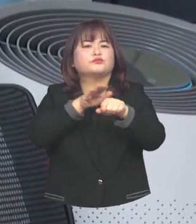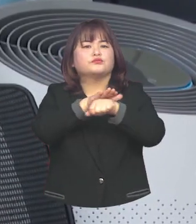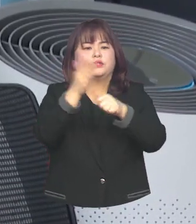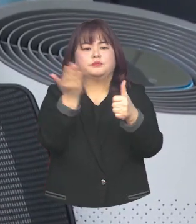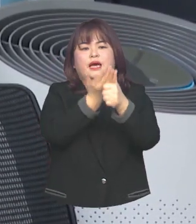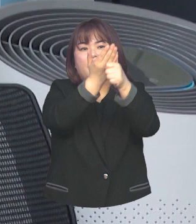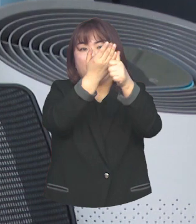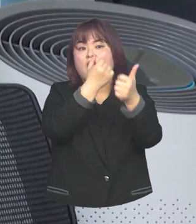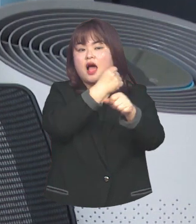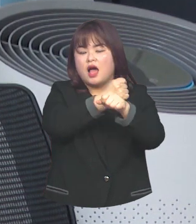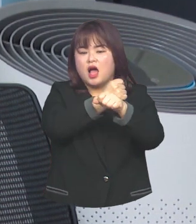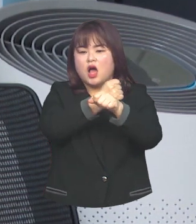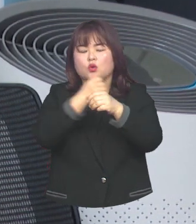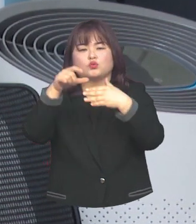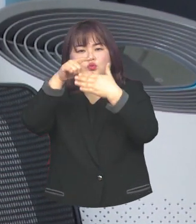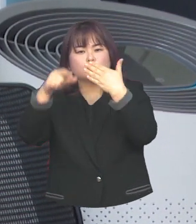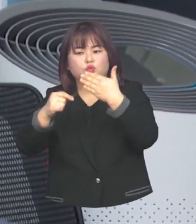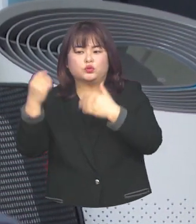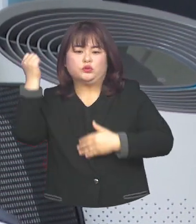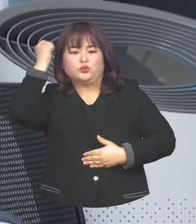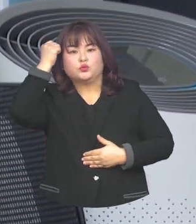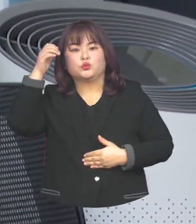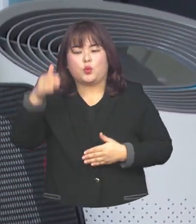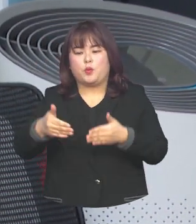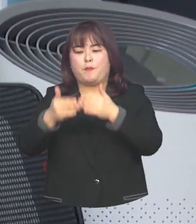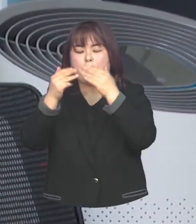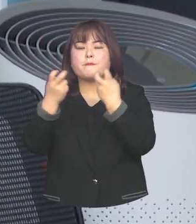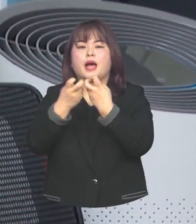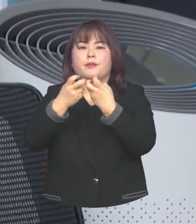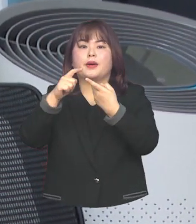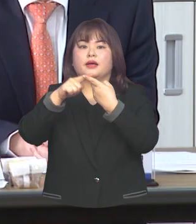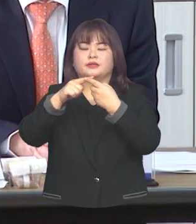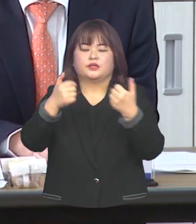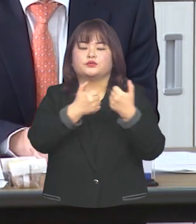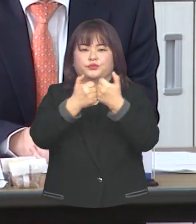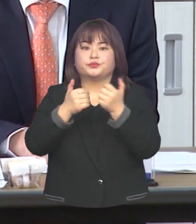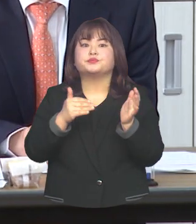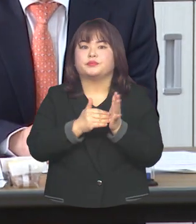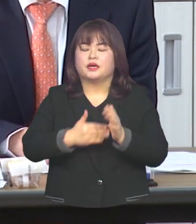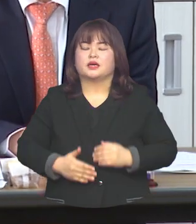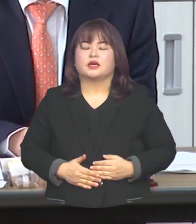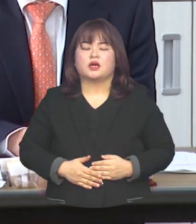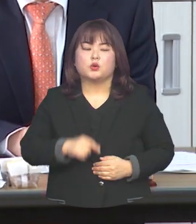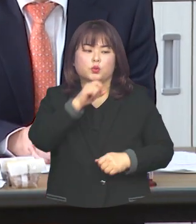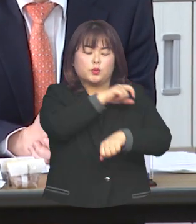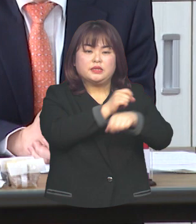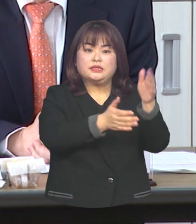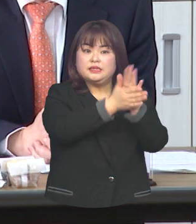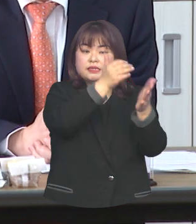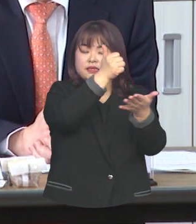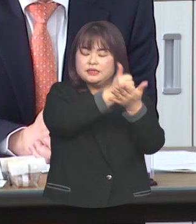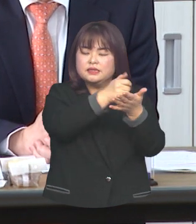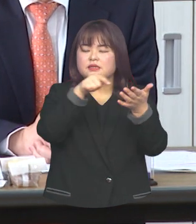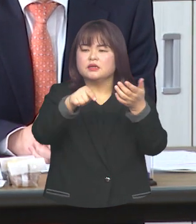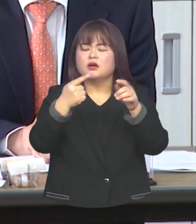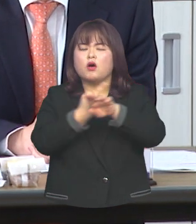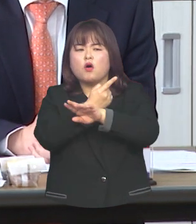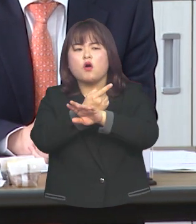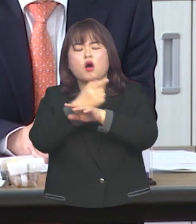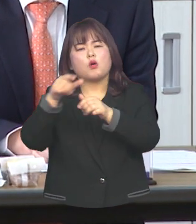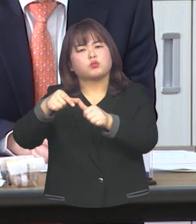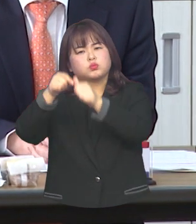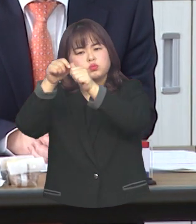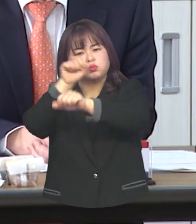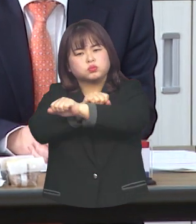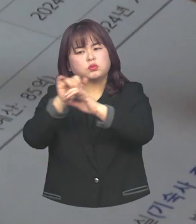방안과 교육과정 수립, 기숙사 설립 방안 등을 협의했습니다. 특히 이 시장은 인재 양성을 위한 새로운 학교